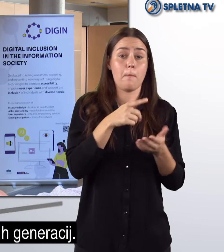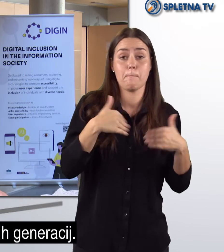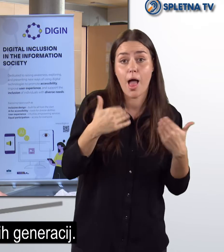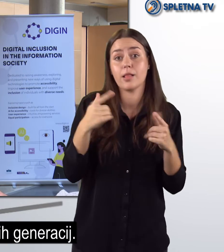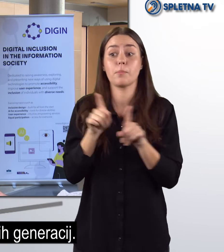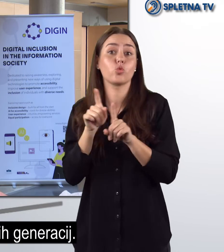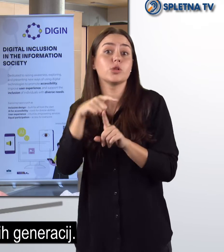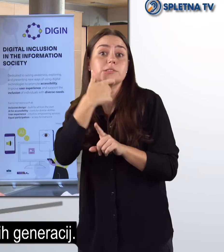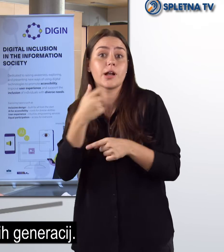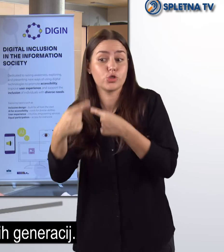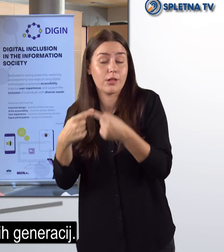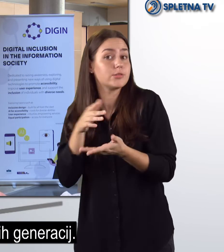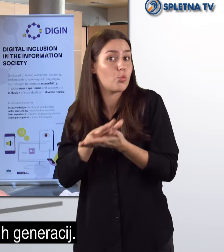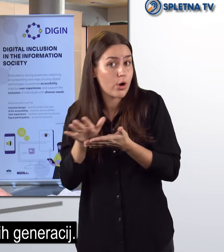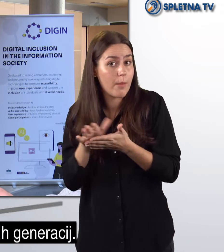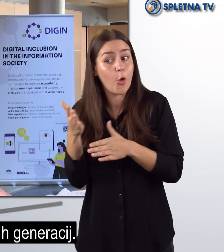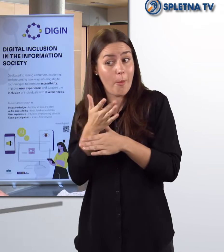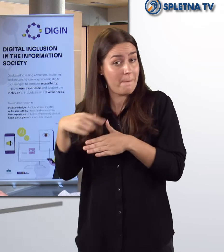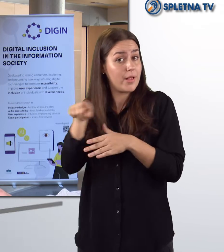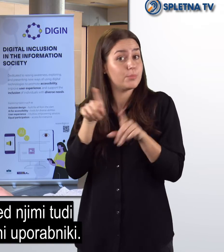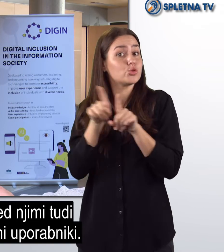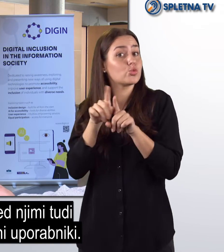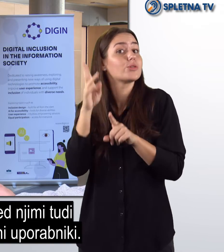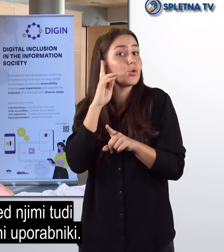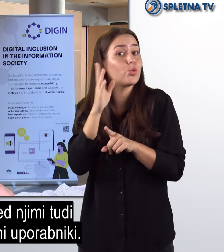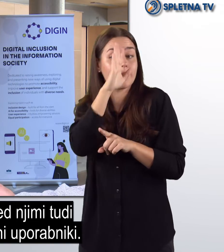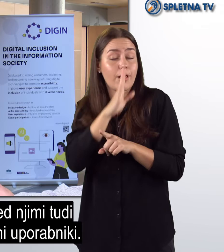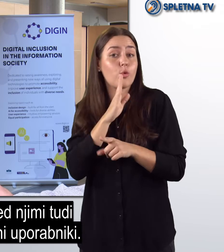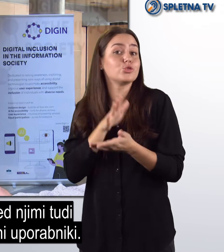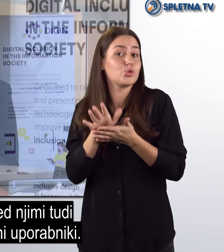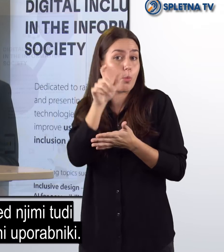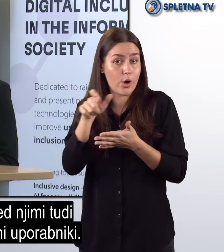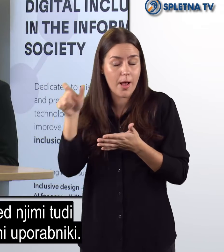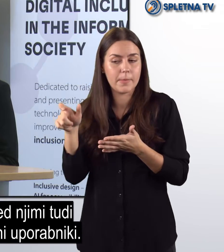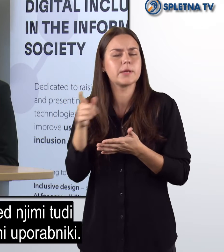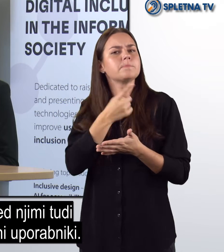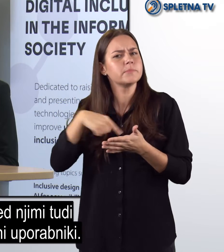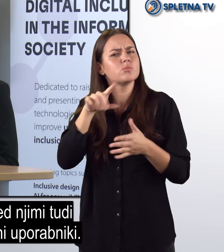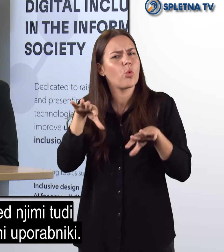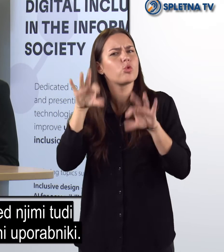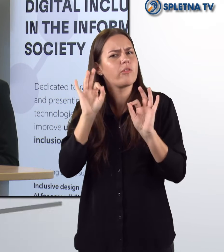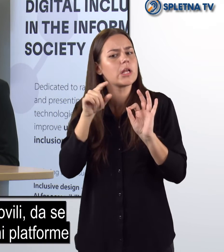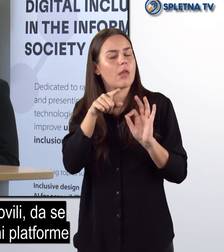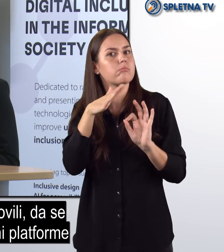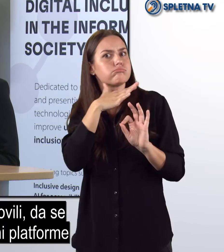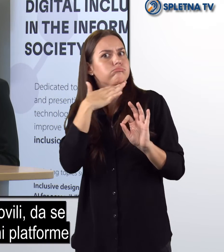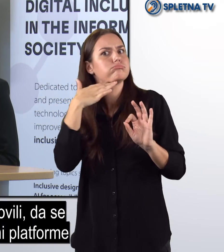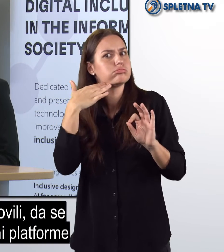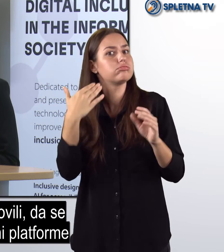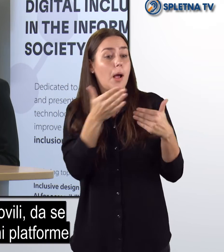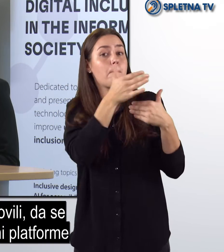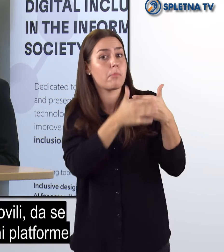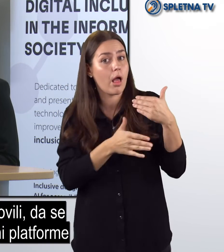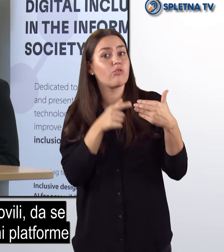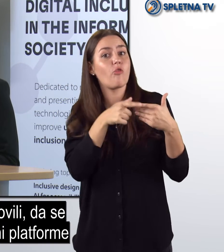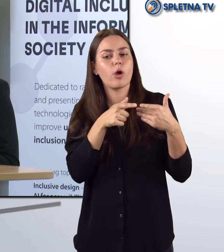tudi starejših generacij. Seveda med njimi so tudi gluhi in naglušni uporabniki. Mi smo ugotovili, da se precej s strani